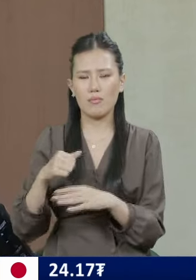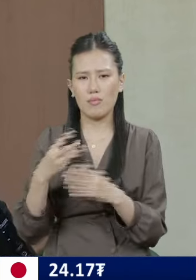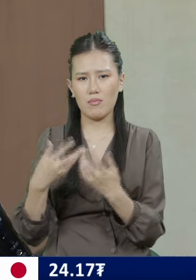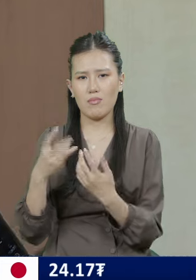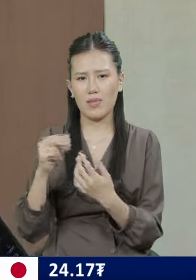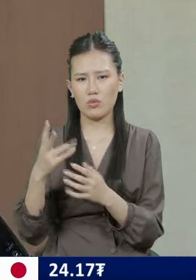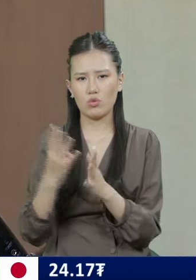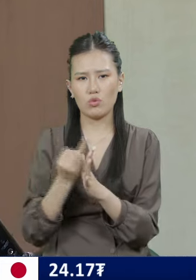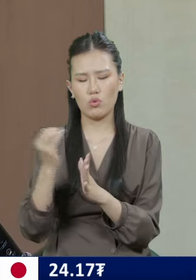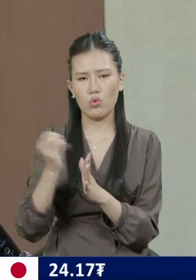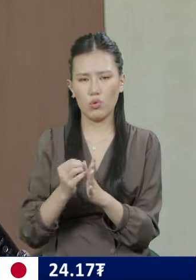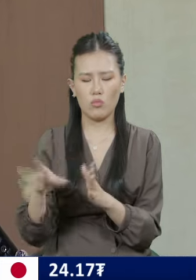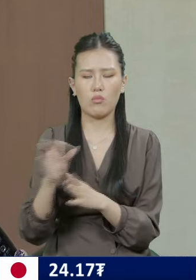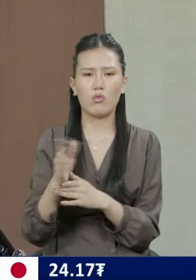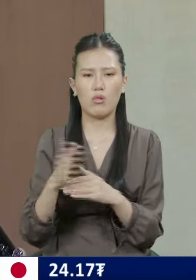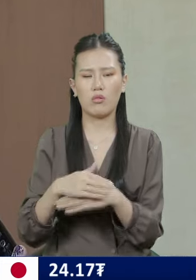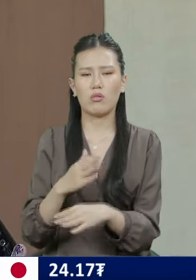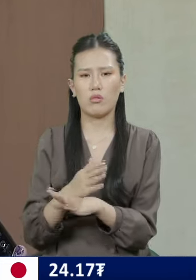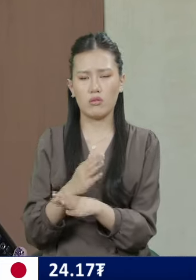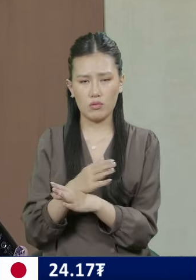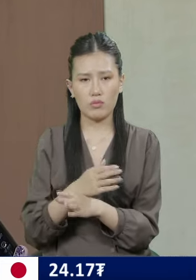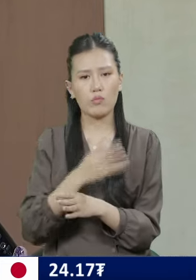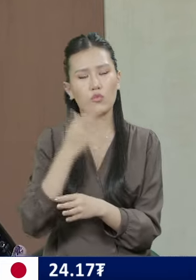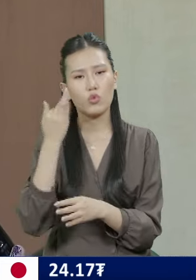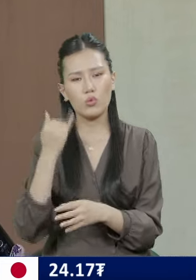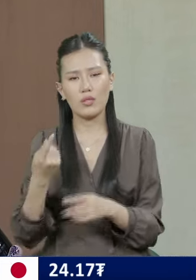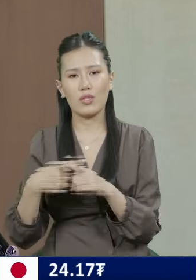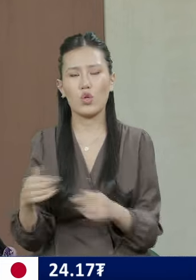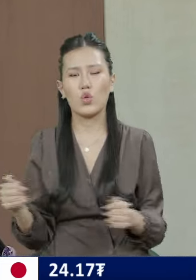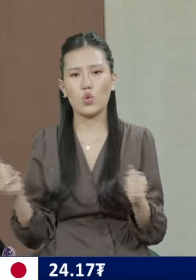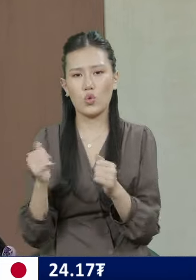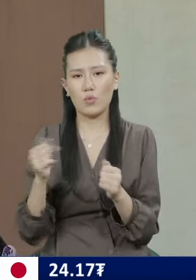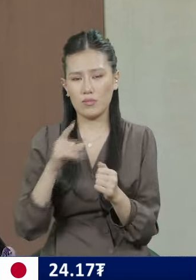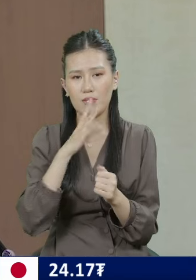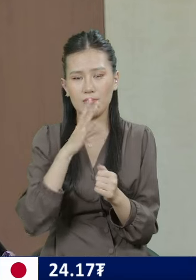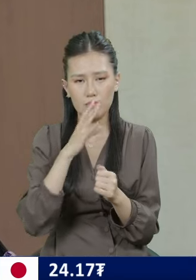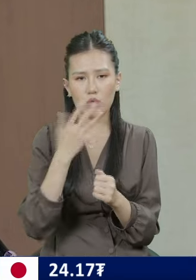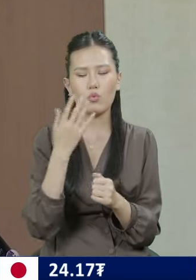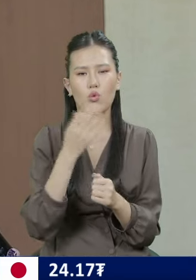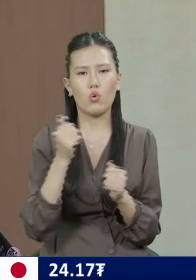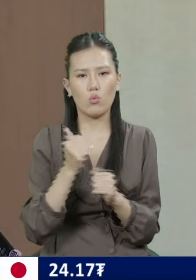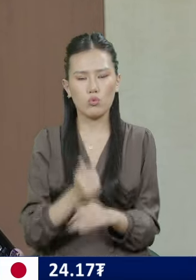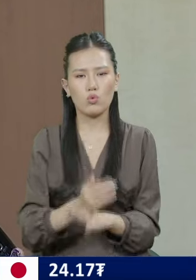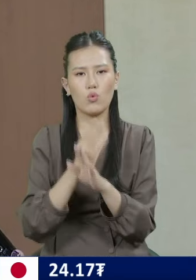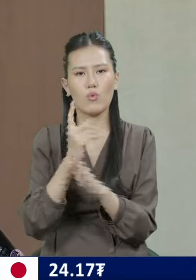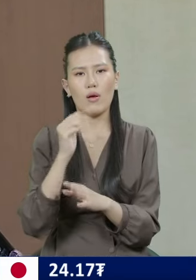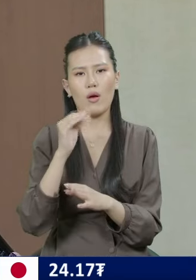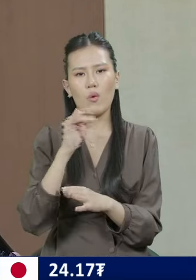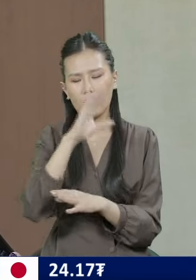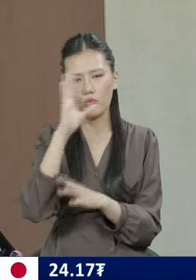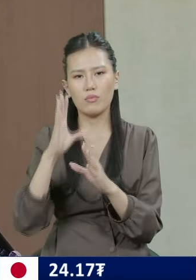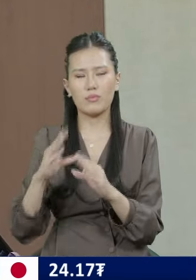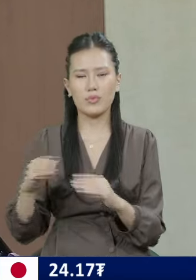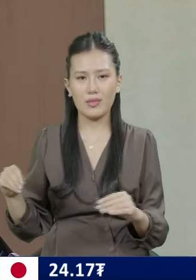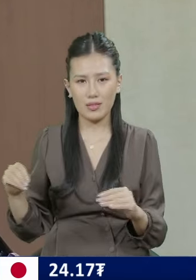энэ маань бол одоо энэ хавар ирэх үйлдэлээр бол энэ үйлчлэлт хаваржилт ямар байхтай холбоотойгоор бол махны үнээр